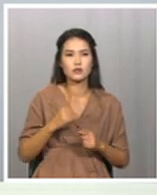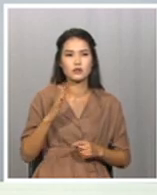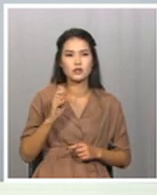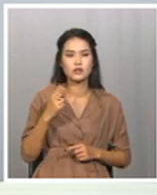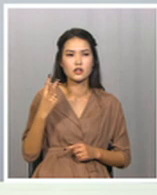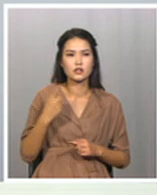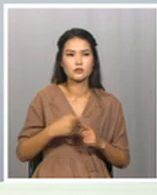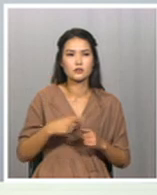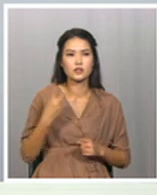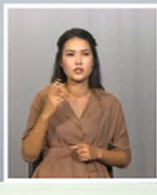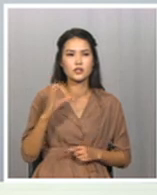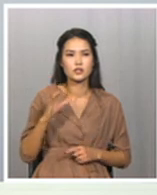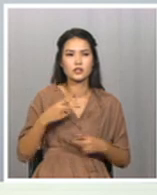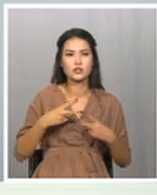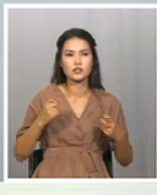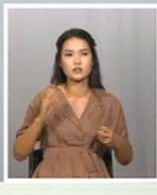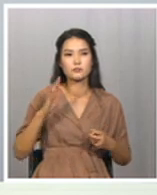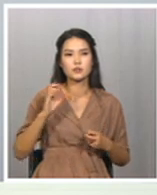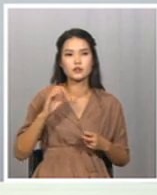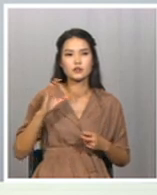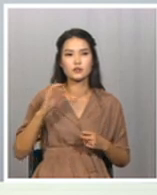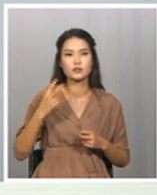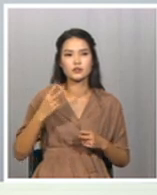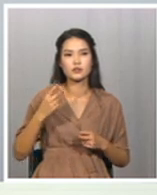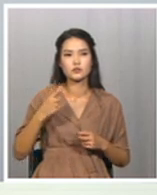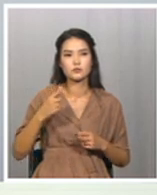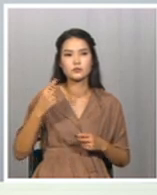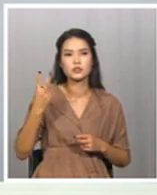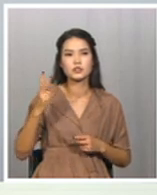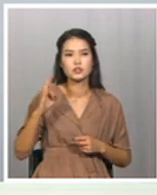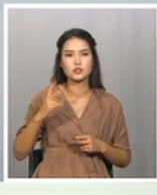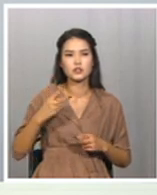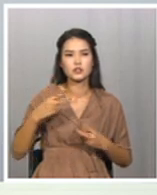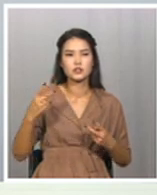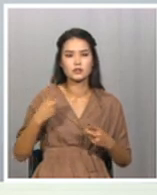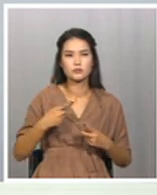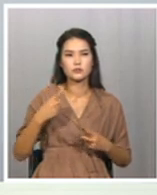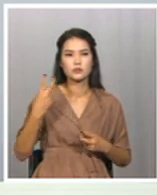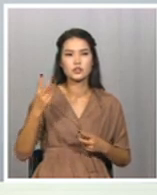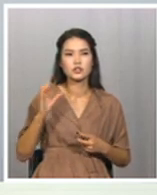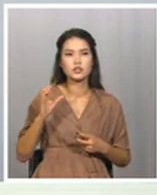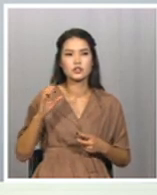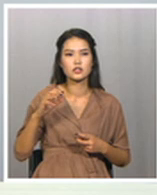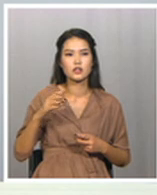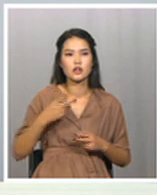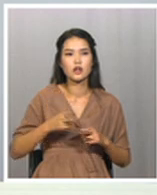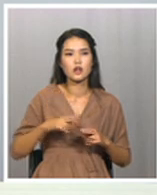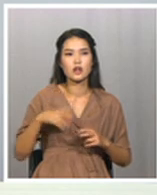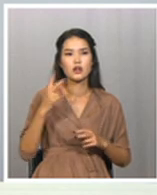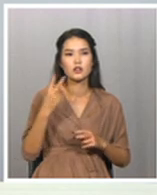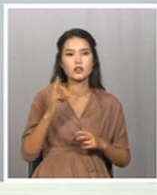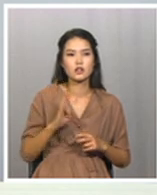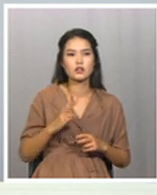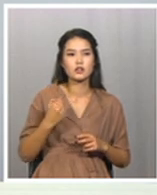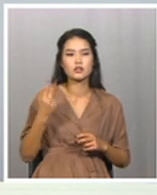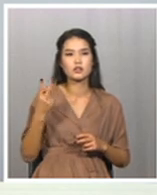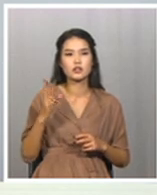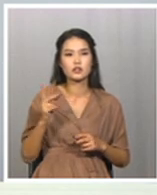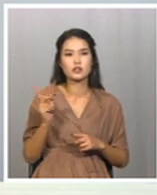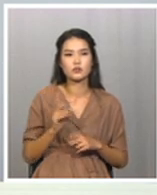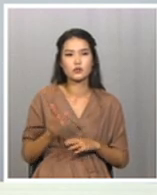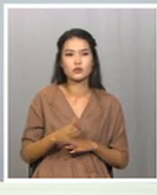түзілді. Бұл реакция теңдеу молекулалық теңдеу деп аталады. Күкірт қышқылы және барий